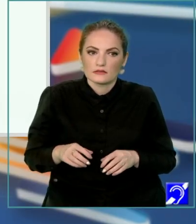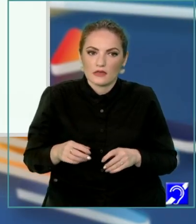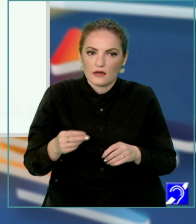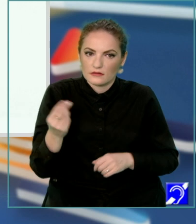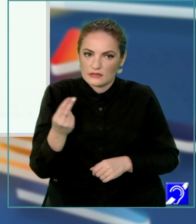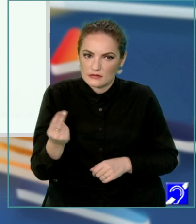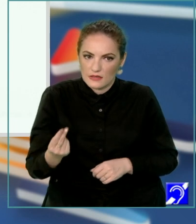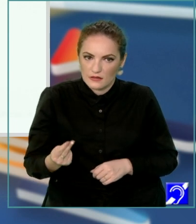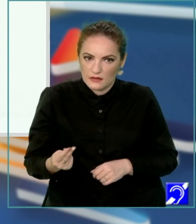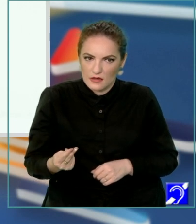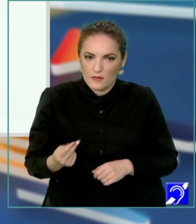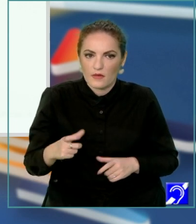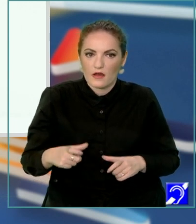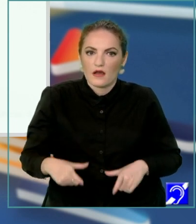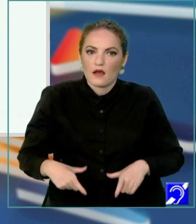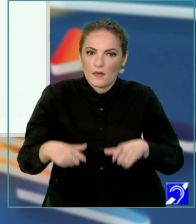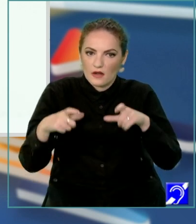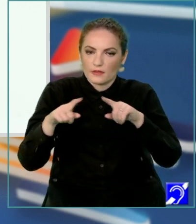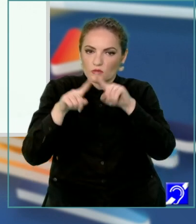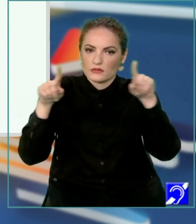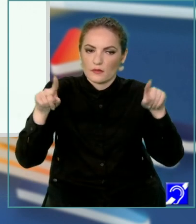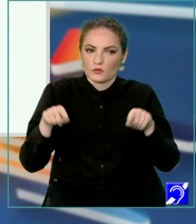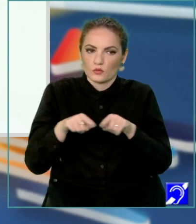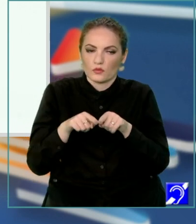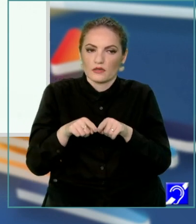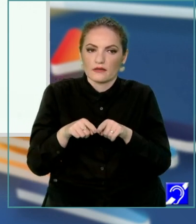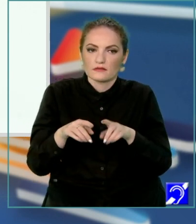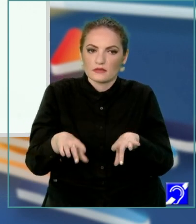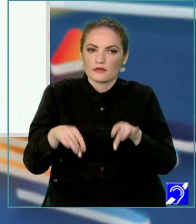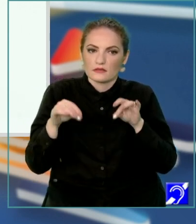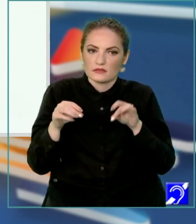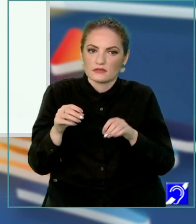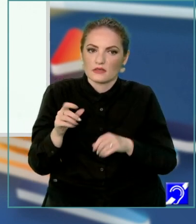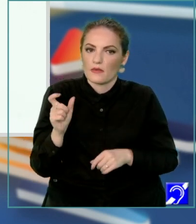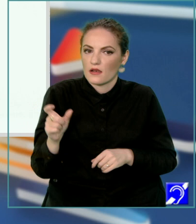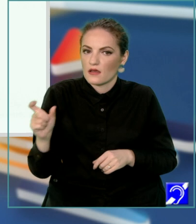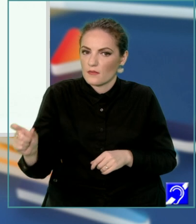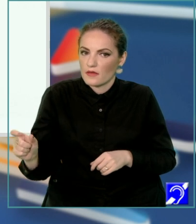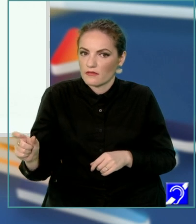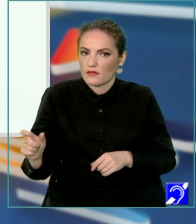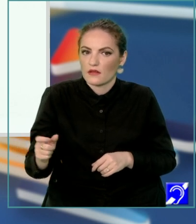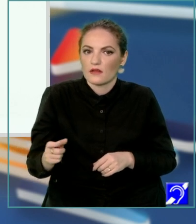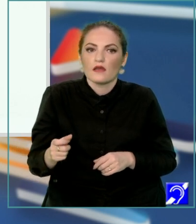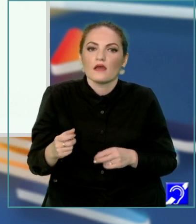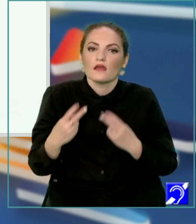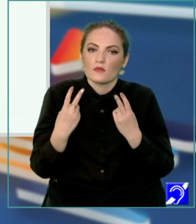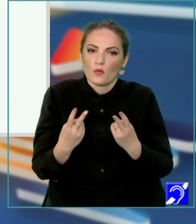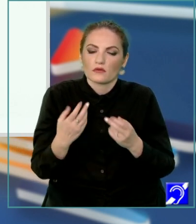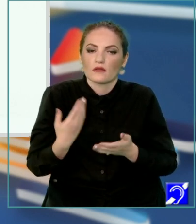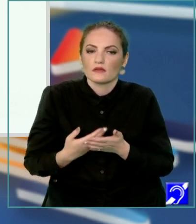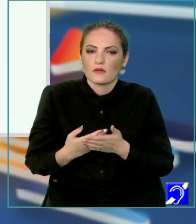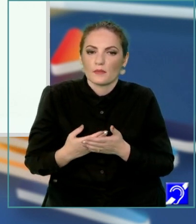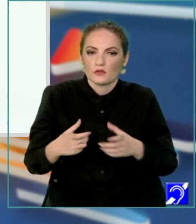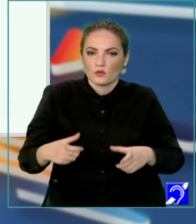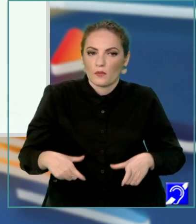prin desen paralelipipedul dreptunghic să identificăm elementele caracteristice ale paralelipipedului dreptunghic